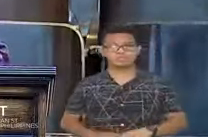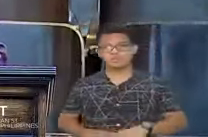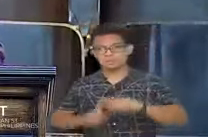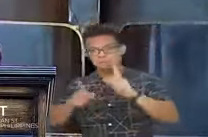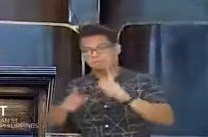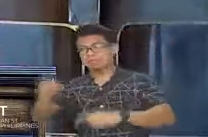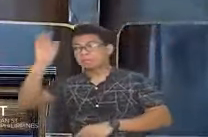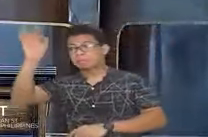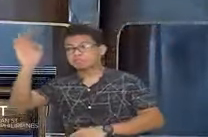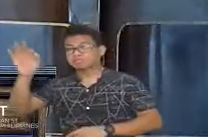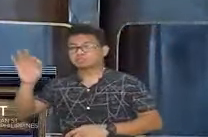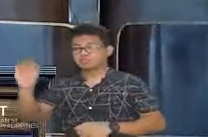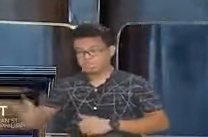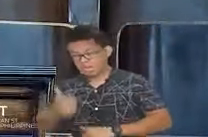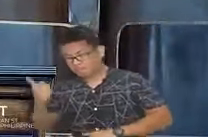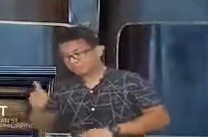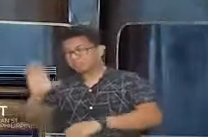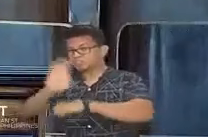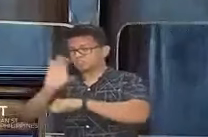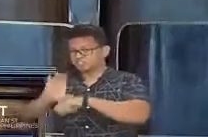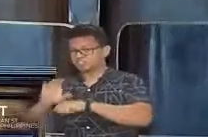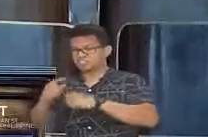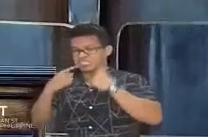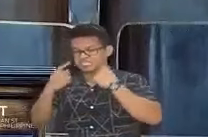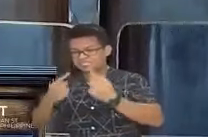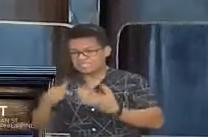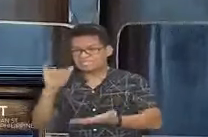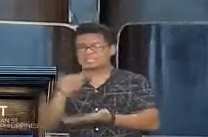ho man nimo papauliyon nimo mga member nga